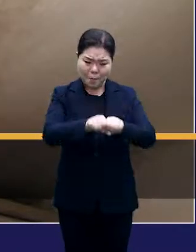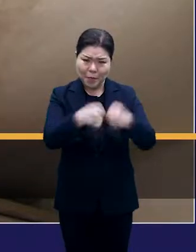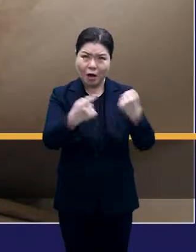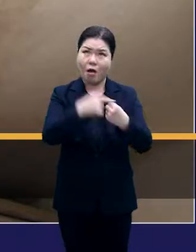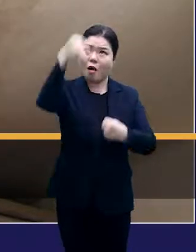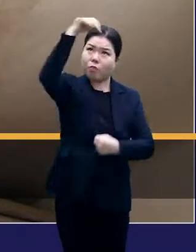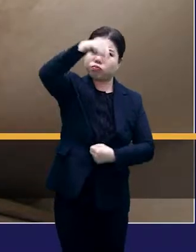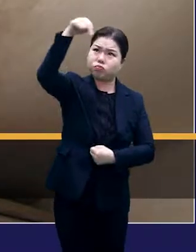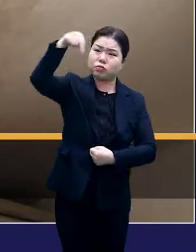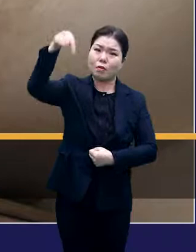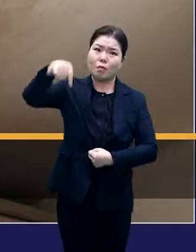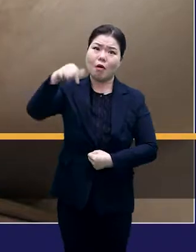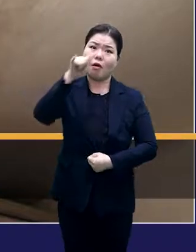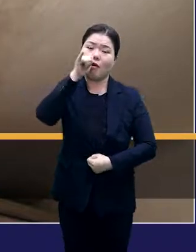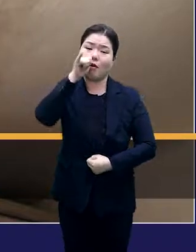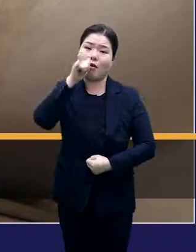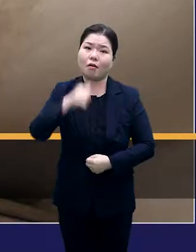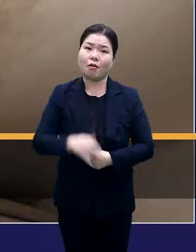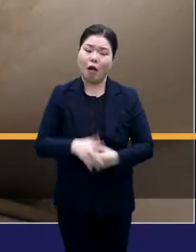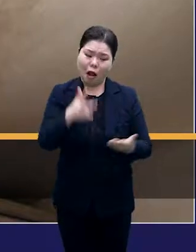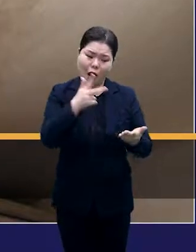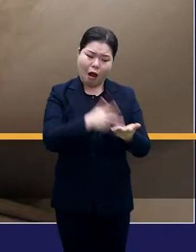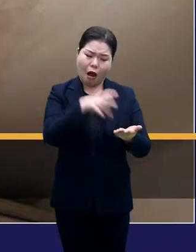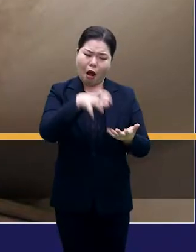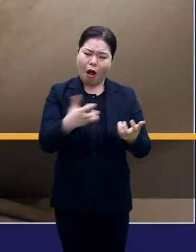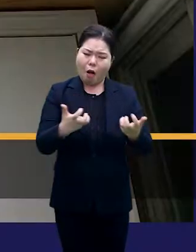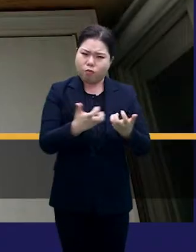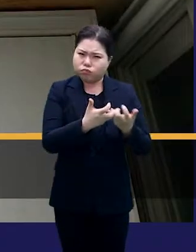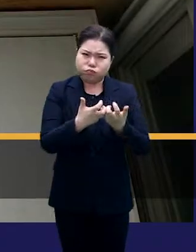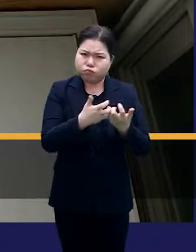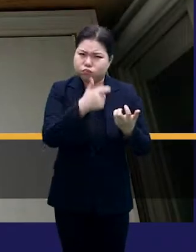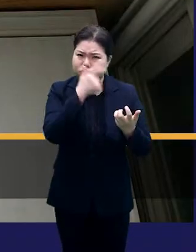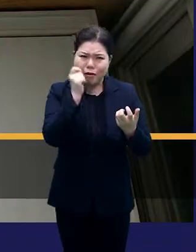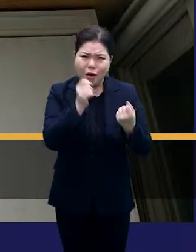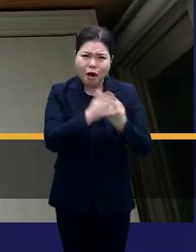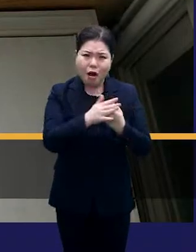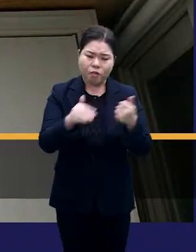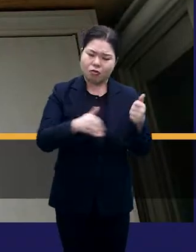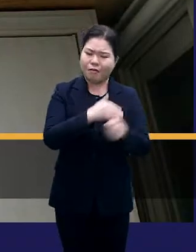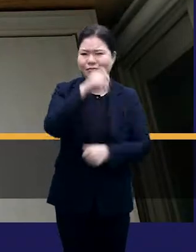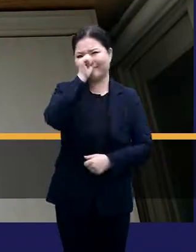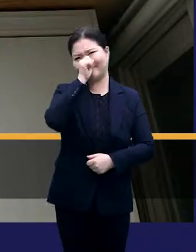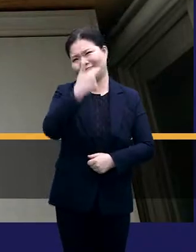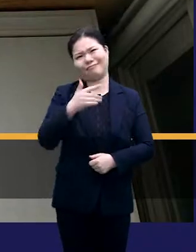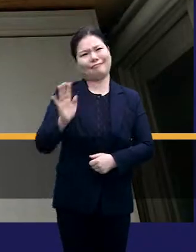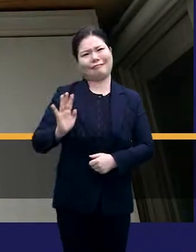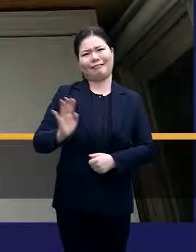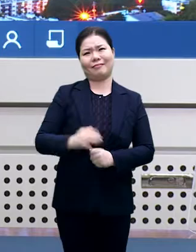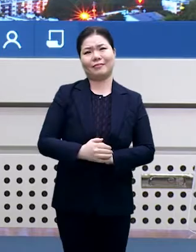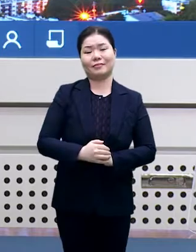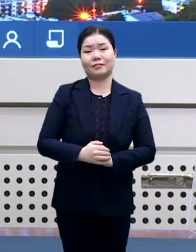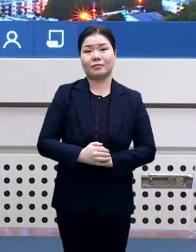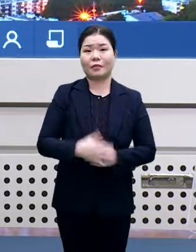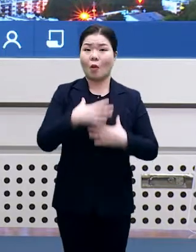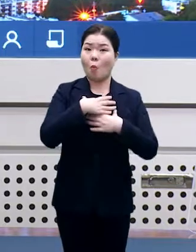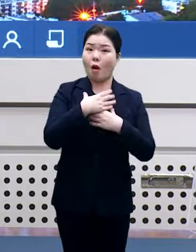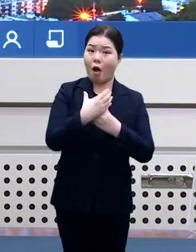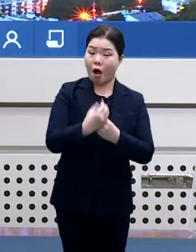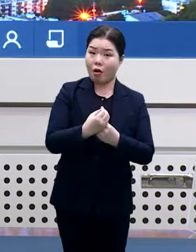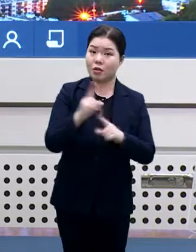천장에서 물이 새기도 했습니다. 주차 공간 부족 등 주거 환경이 매우 열악했습니다.